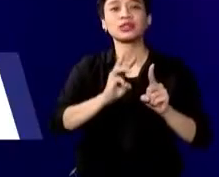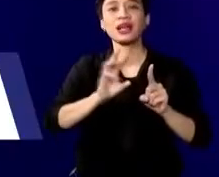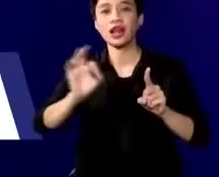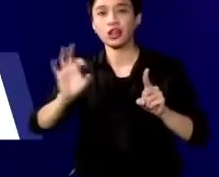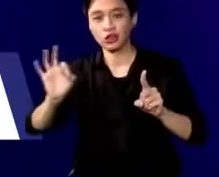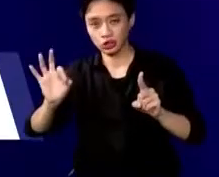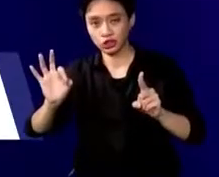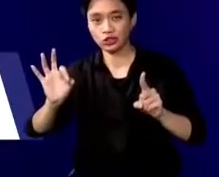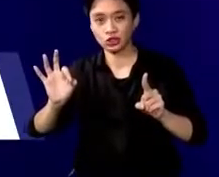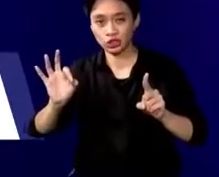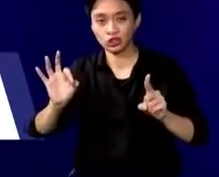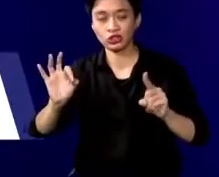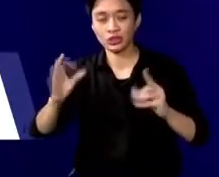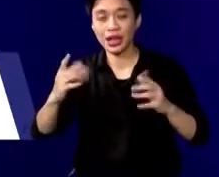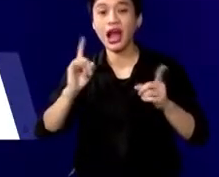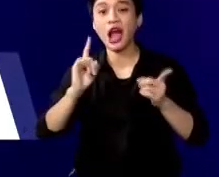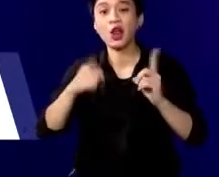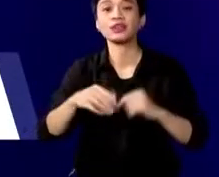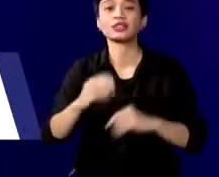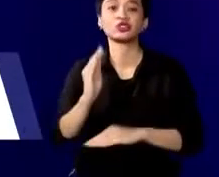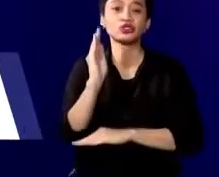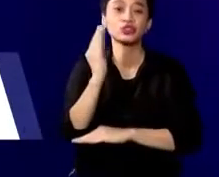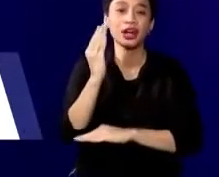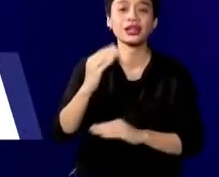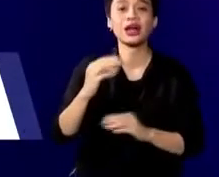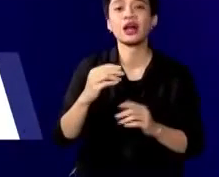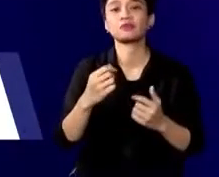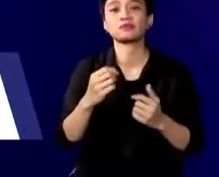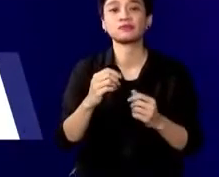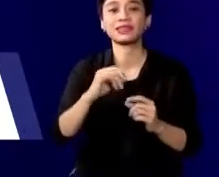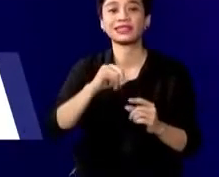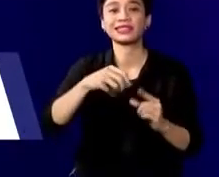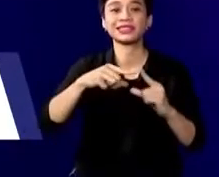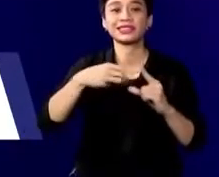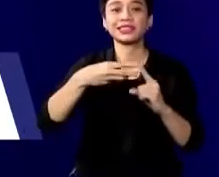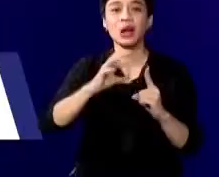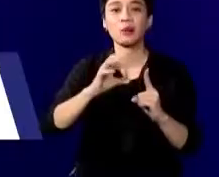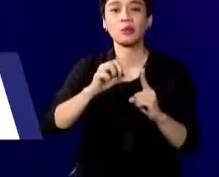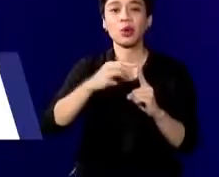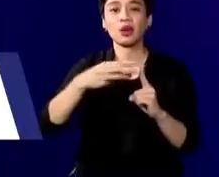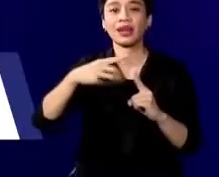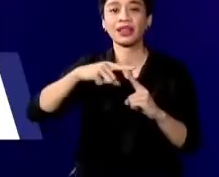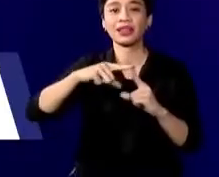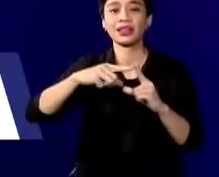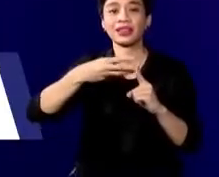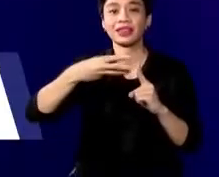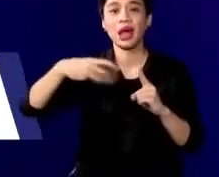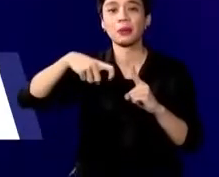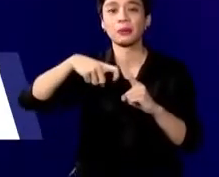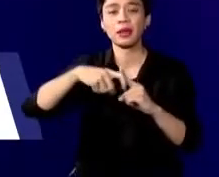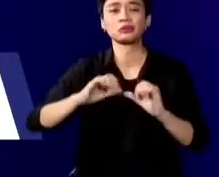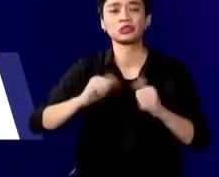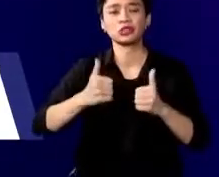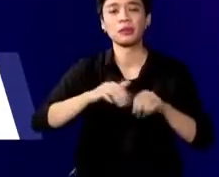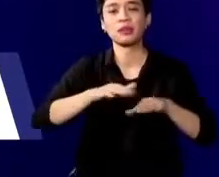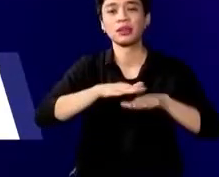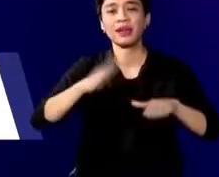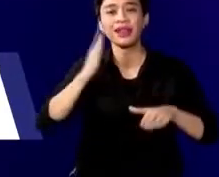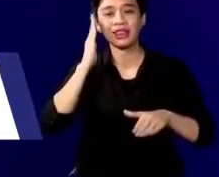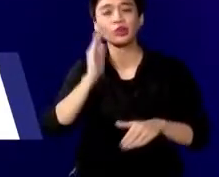mana di wilayah Jabo tetabek kami sudah siapkan kurang lebih 500 tempat tidur isolasi termasuk